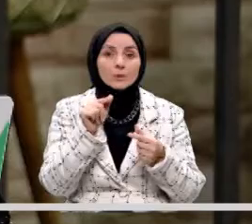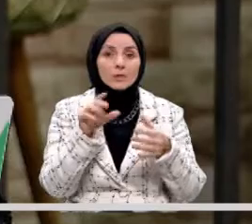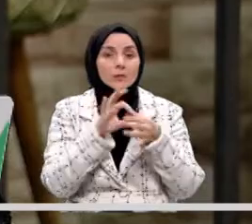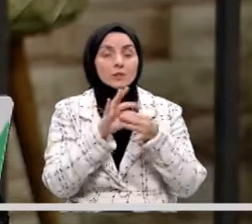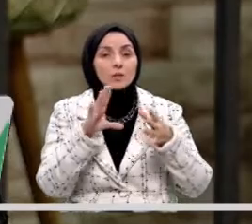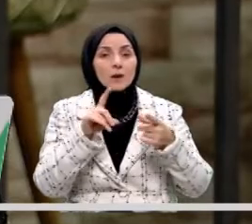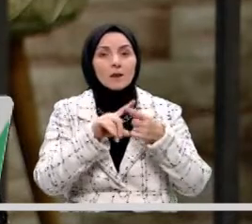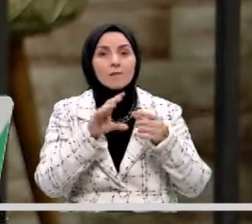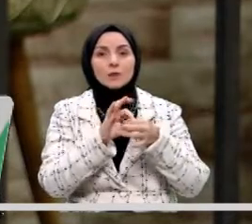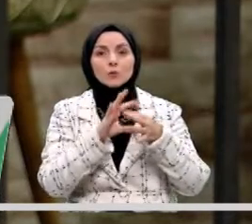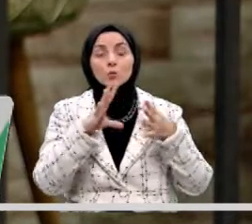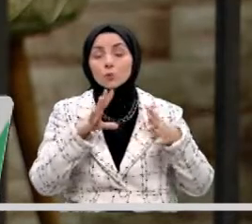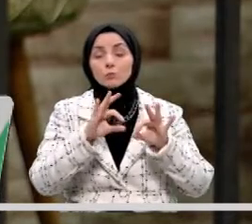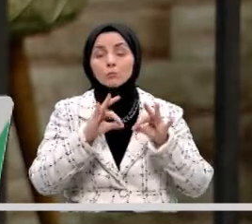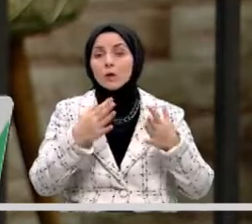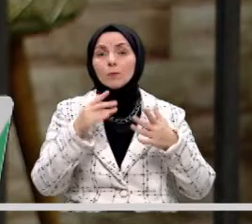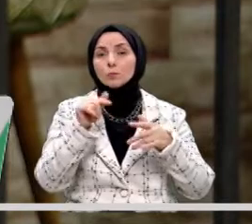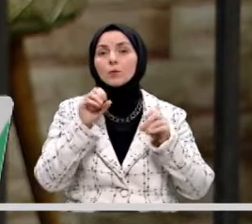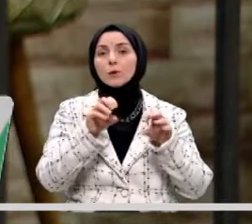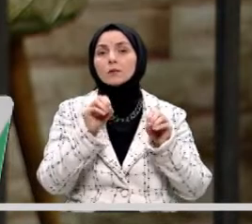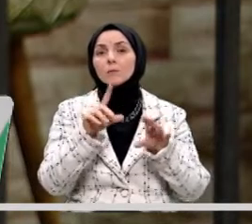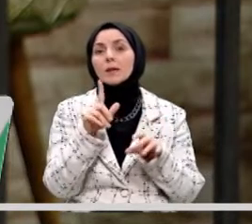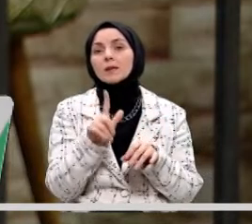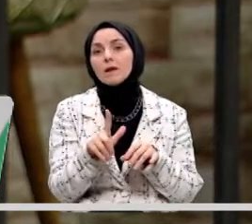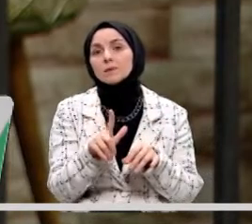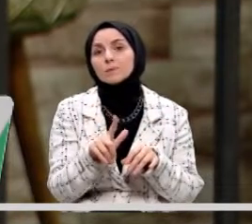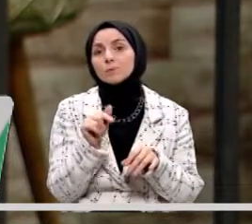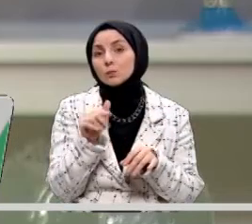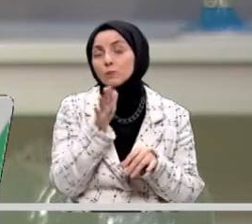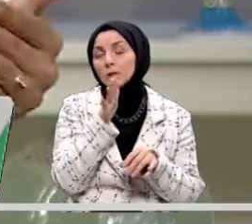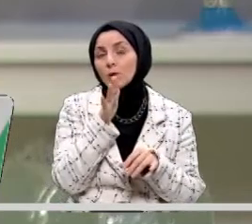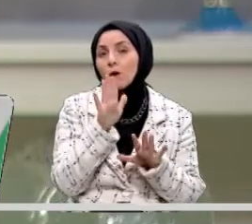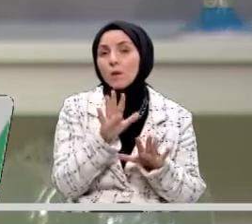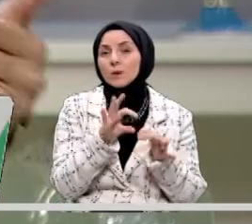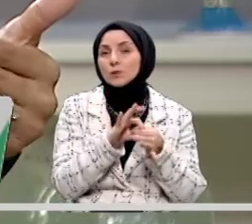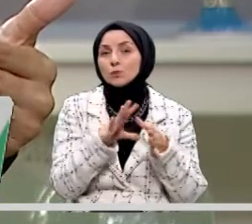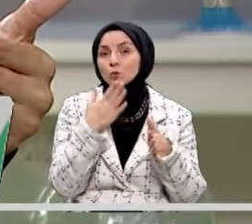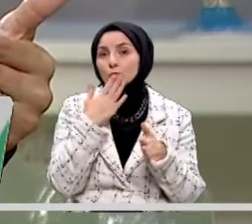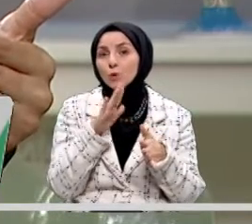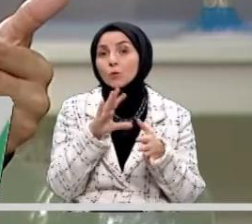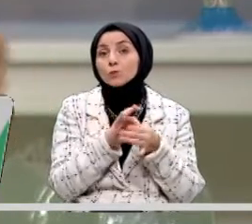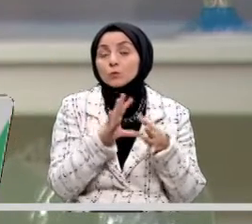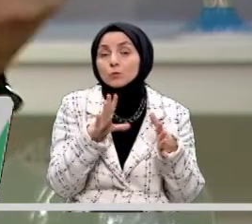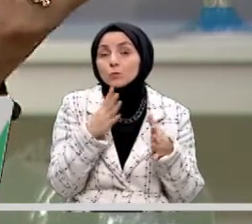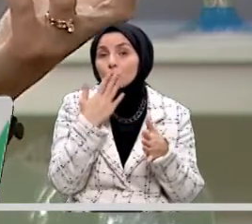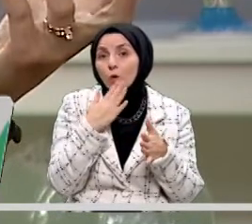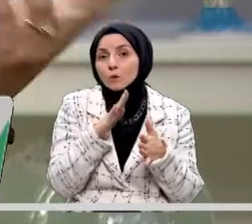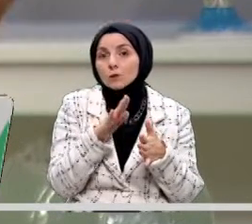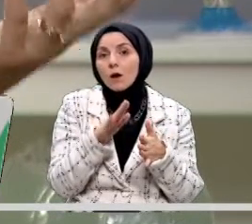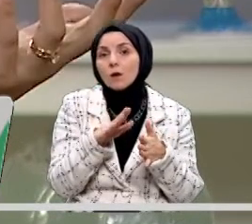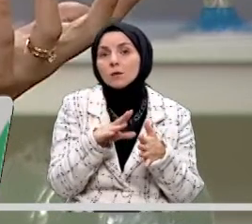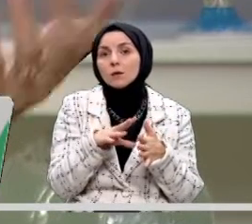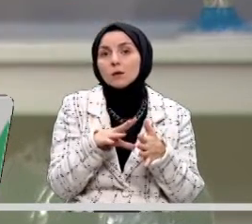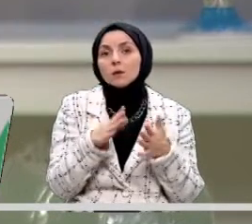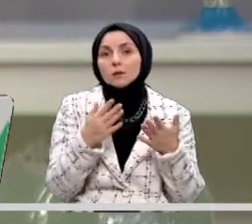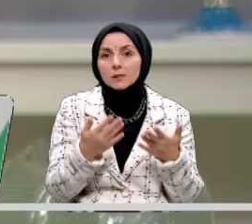en tehlikeli şey çare Şimdi şöyle orada bir sıkıntı var bunu biliyor onunla karşı karşıya da bırakılmış ama çözemiyor o da